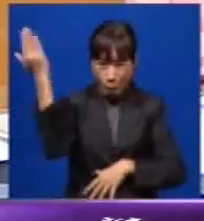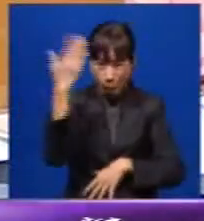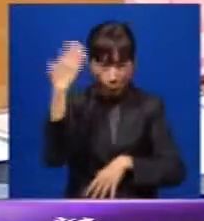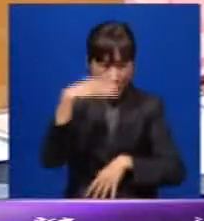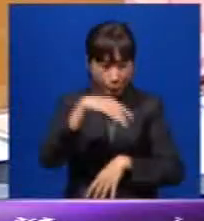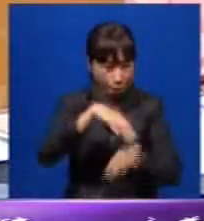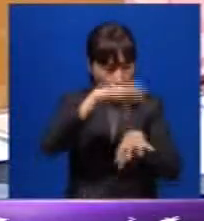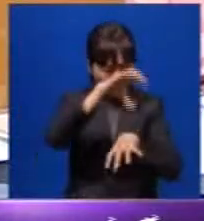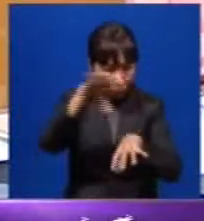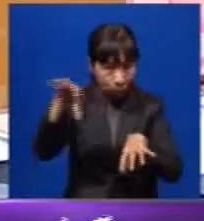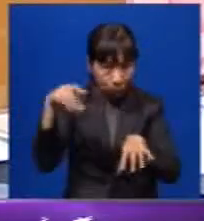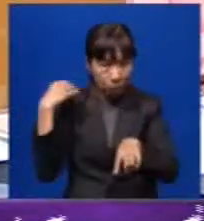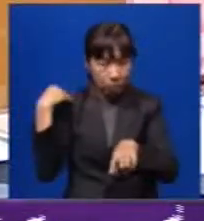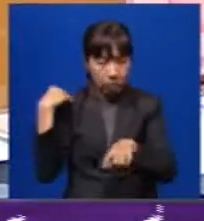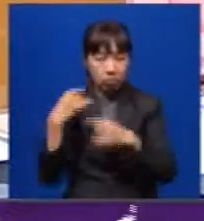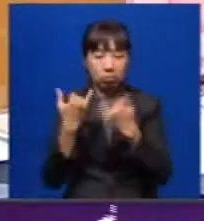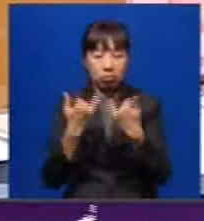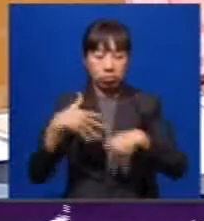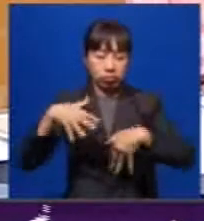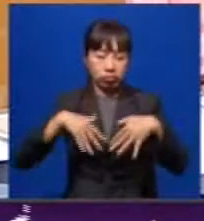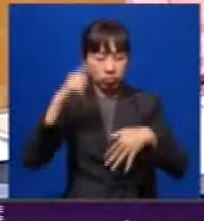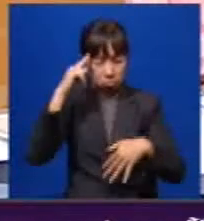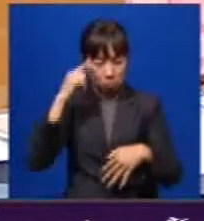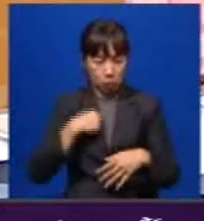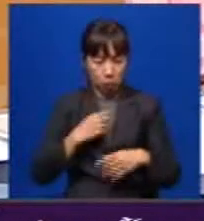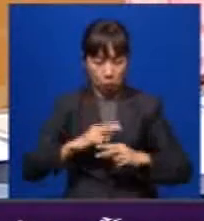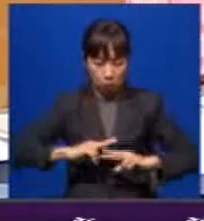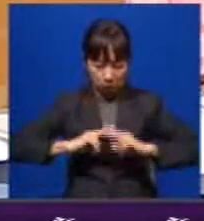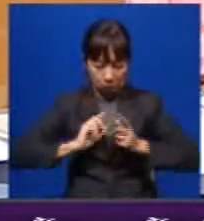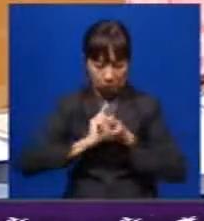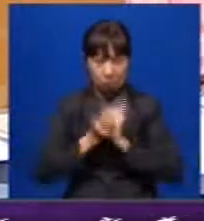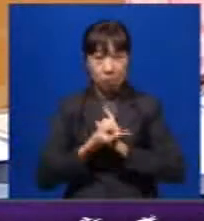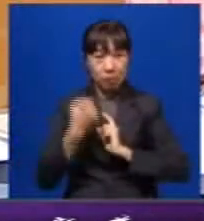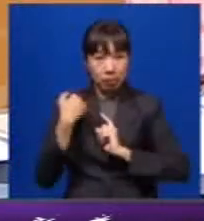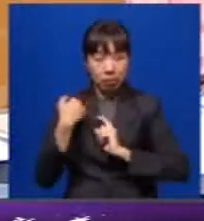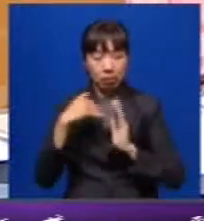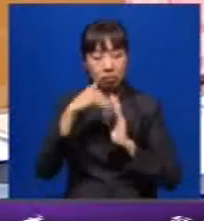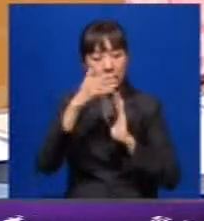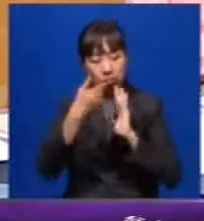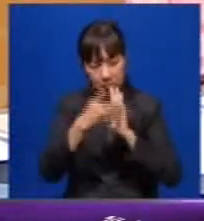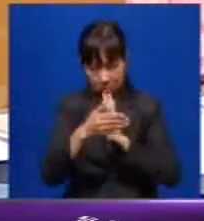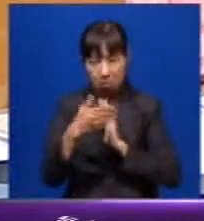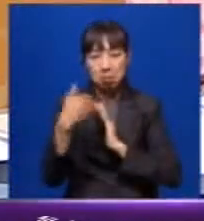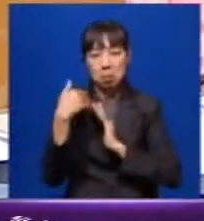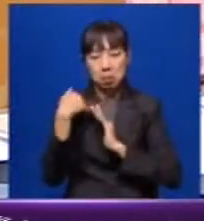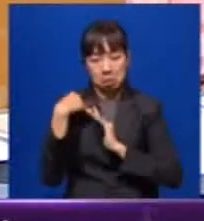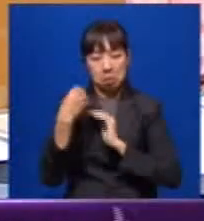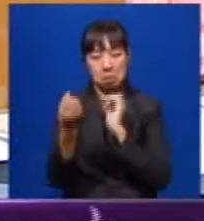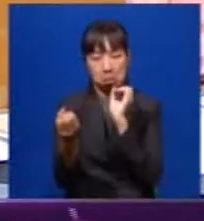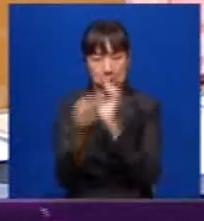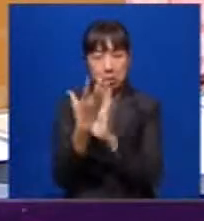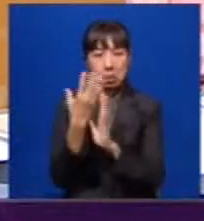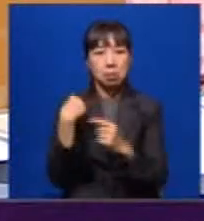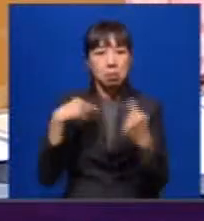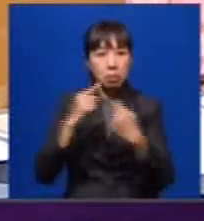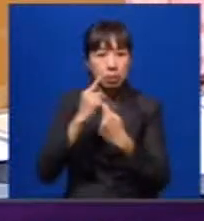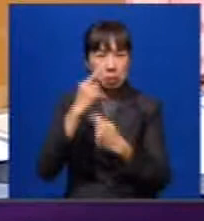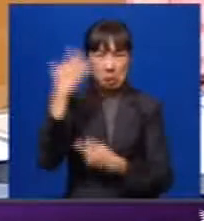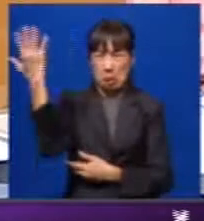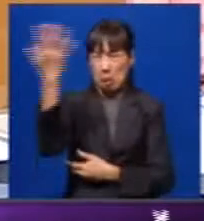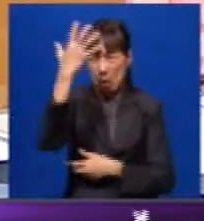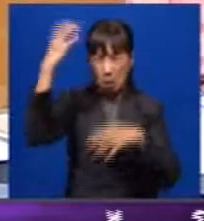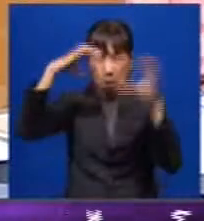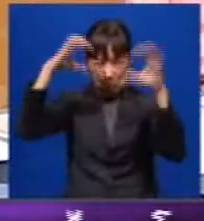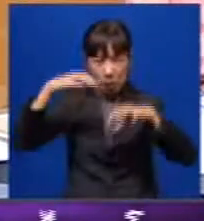เลยทีเดียวหลายคนตอนนี้ตองมีการปรับตัวส่วพื้ที่ภาคเหอภาคอสารเขาได้รผลกระทบหนักเลยทีเดียวจากภายุทพัธรม